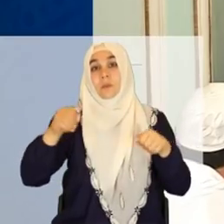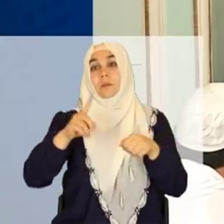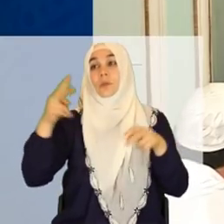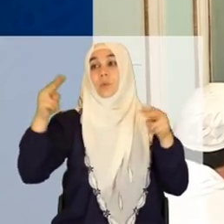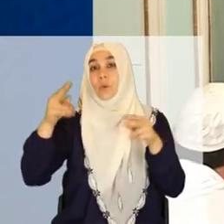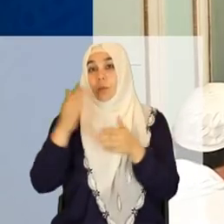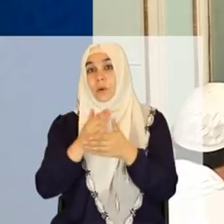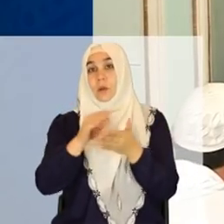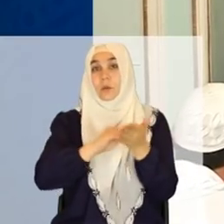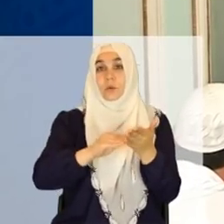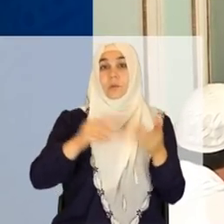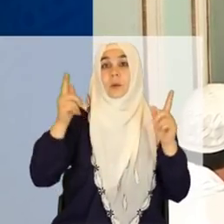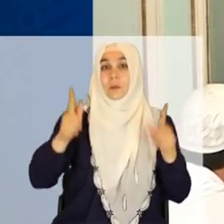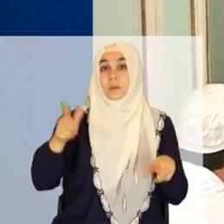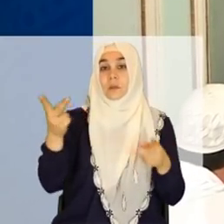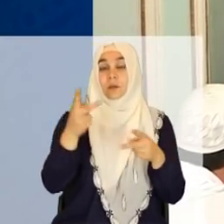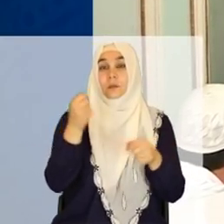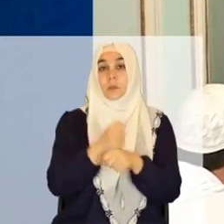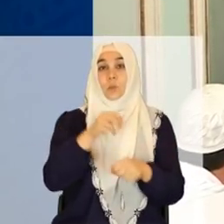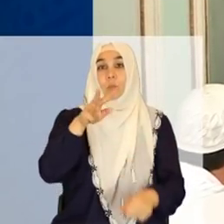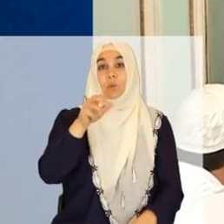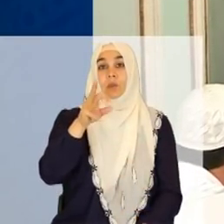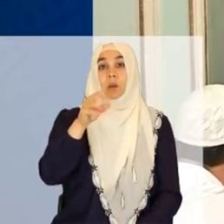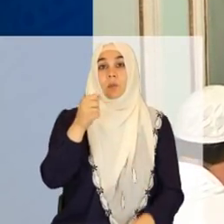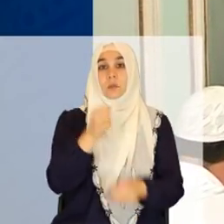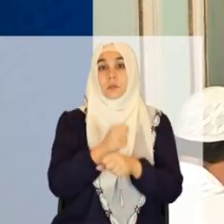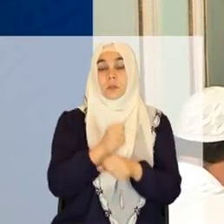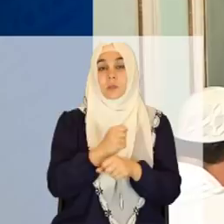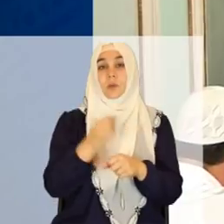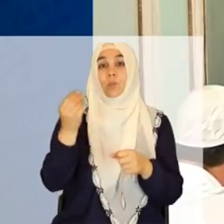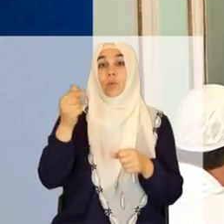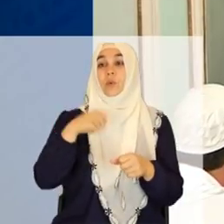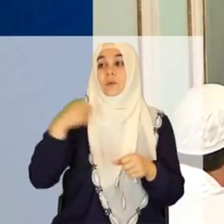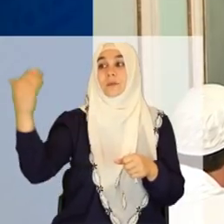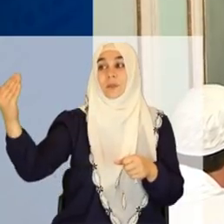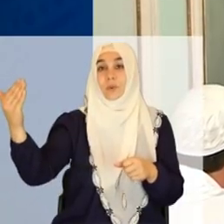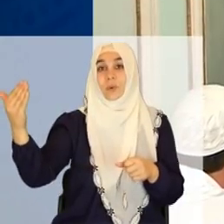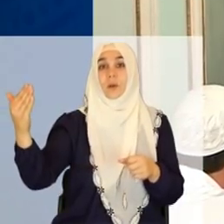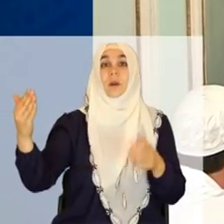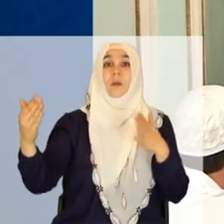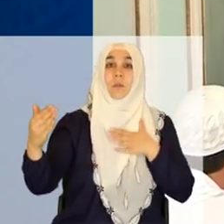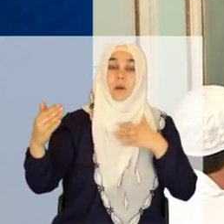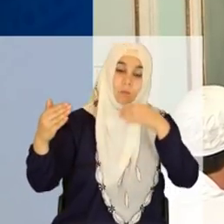oldida yozib, biz ikkovimiz muzorabaga ish qilyapmiz. Pul Ahmaddan bo'ladi,